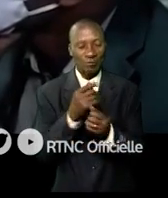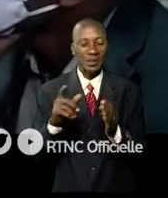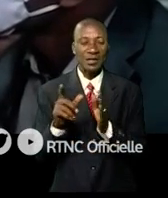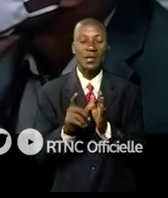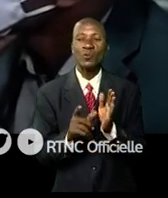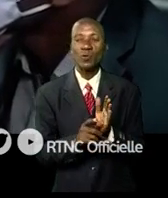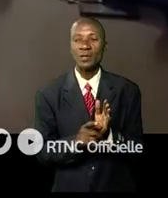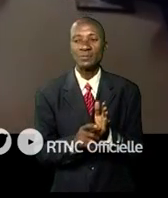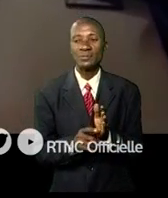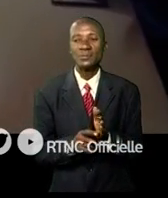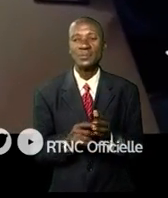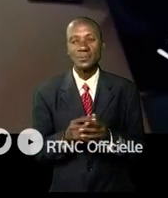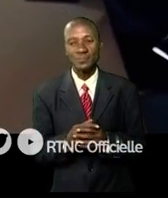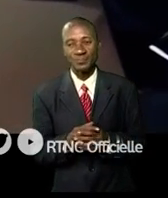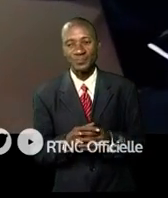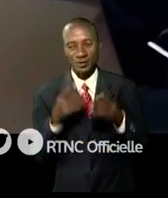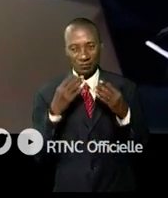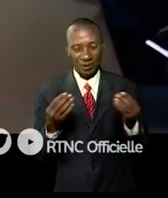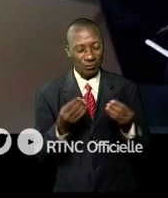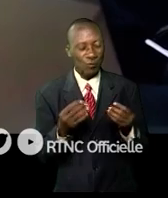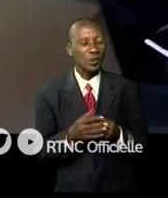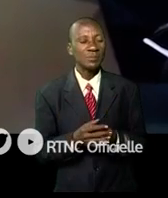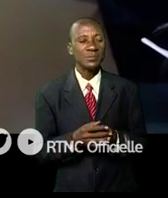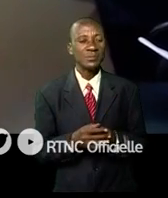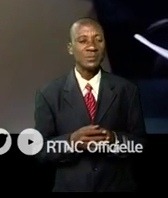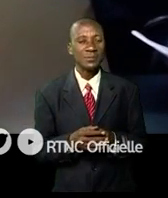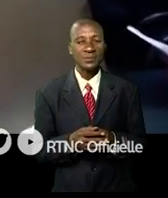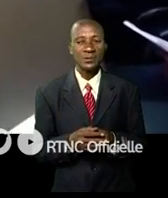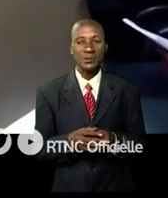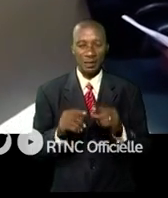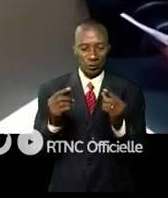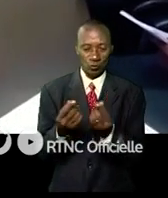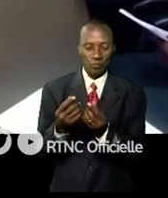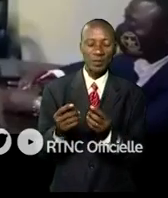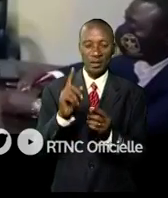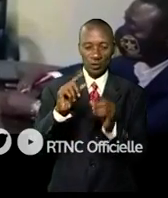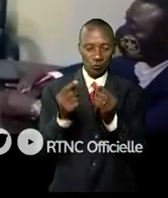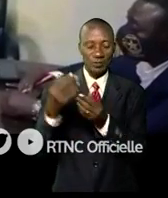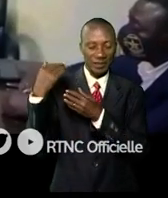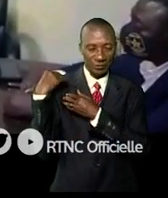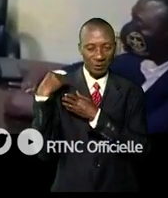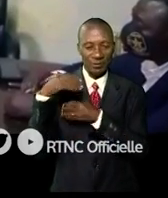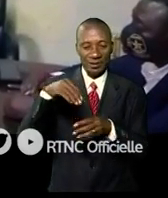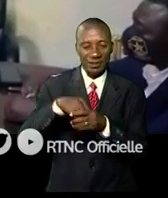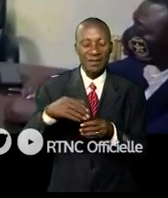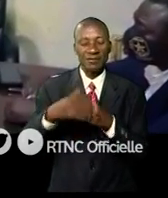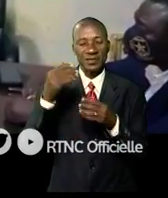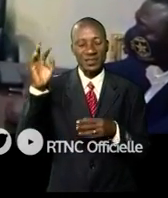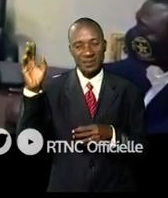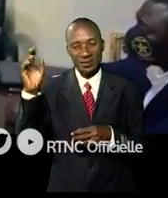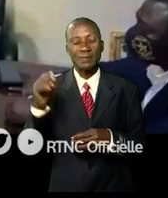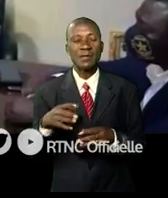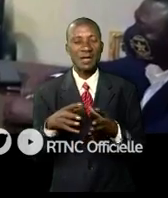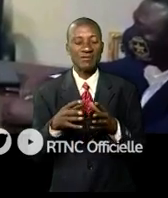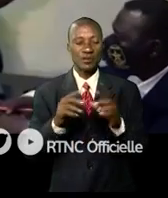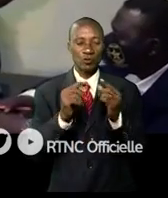problématique transversale, au cœur de fructueux échanges entre un panel de la notabilité de la capitale congolaise, regroupé au sein du mouvement Les Kinois